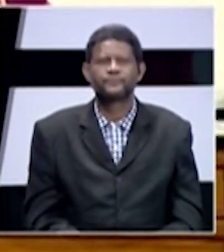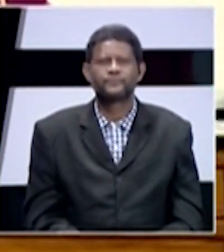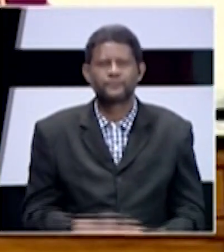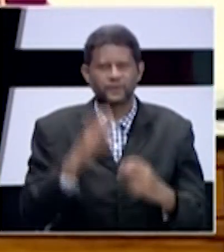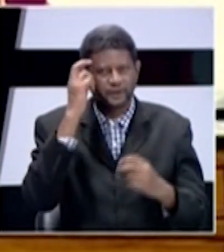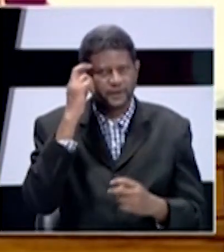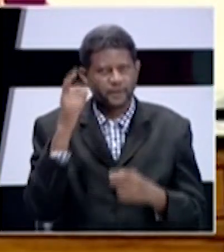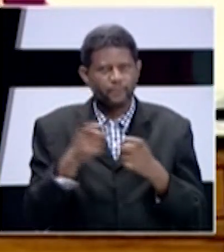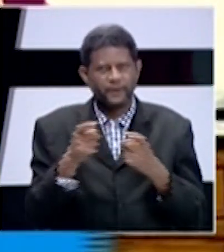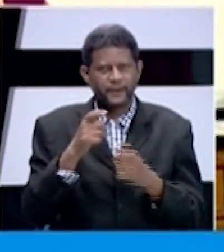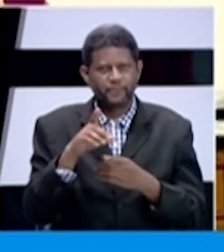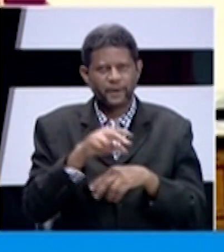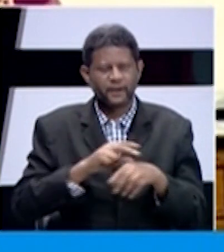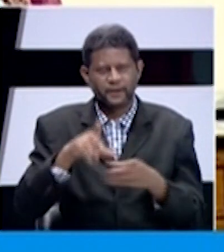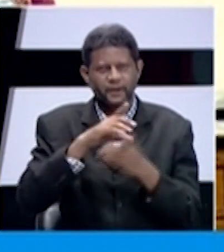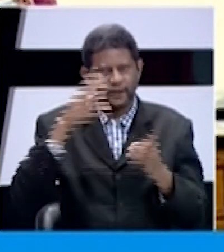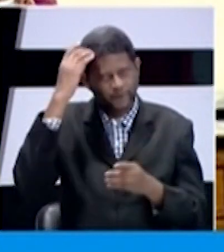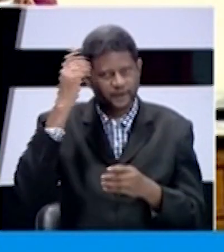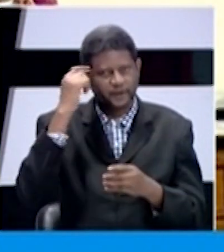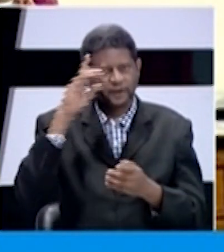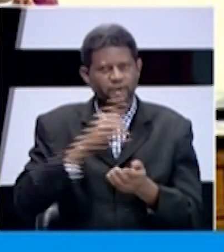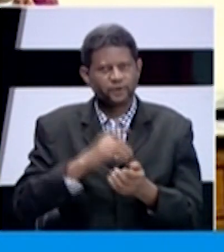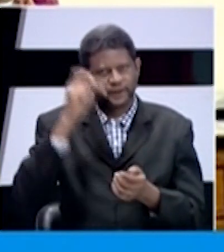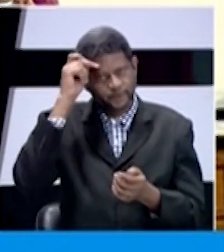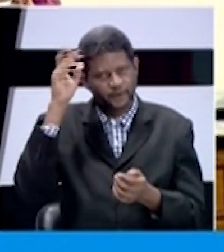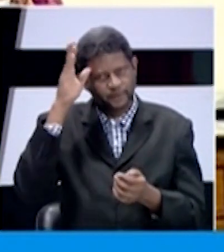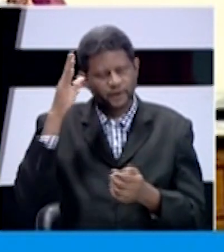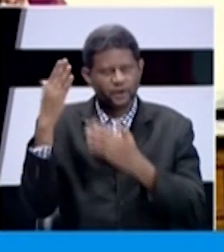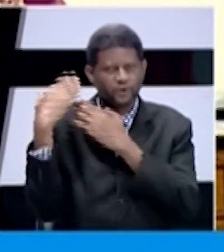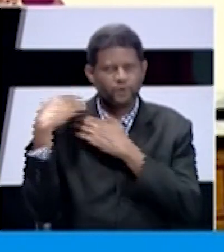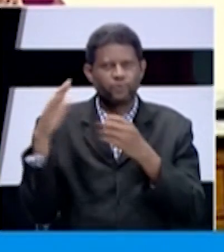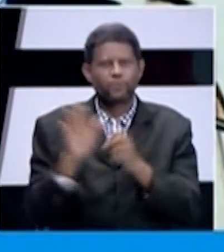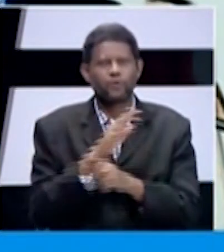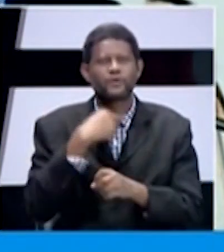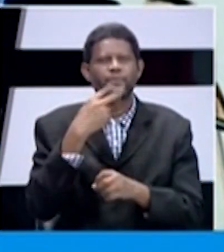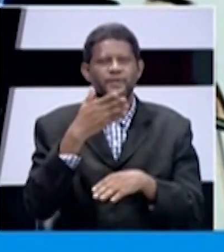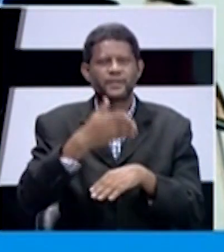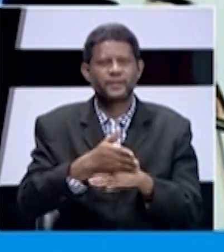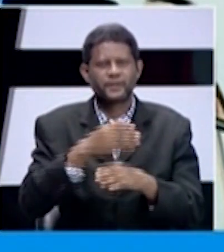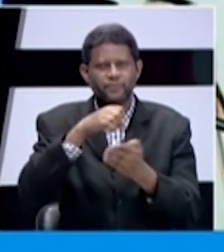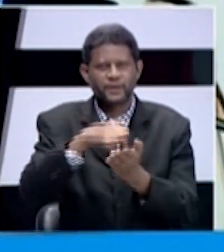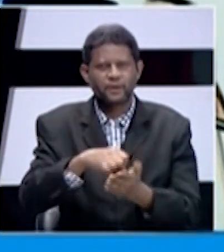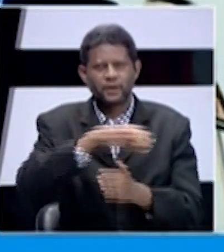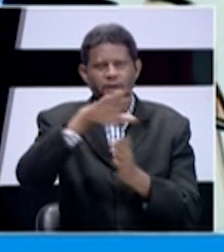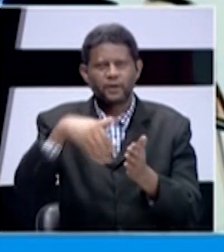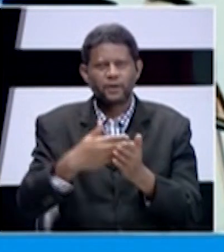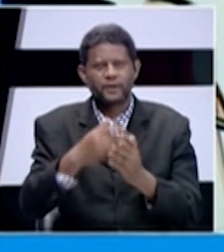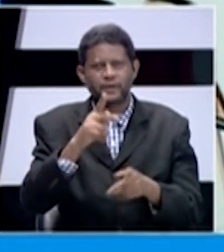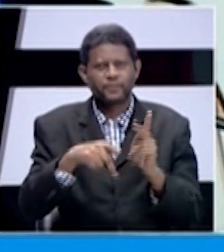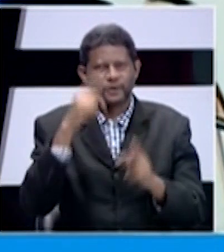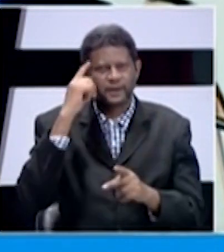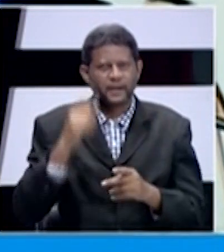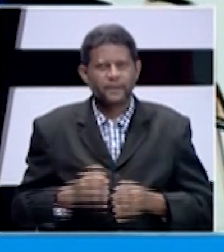رئيس محدار بهراوي كللاو منغست تگراي دكتور دبرصين غبره ميكائيل شمتهم بملو دمصي دحر مصداقون ملا حزب تگراي